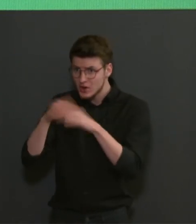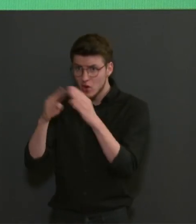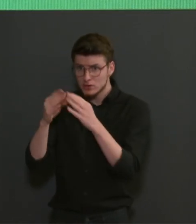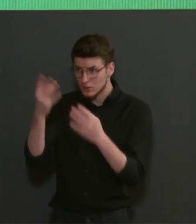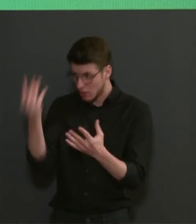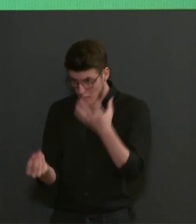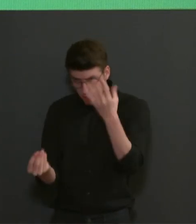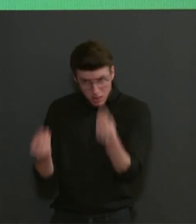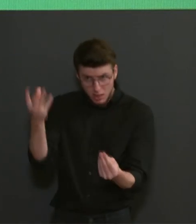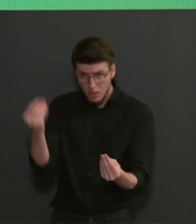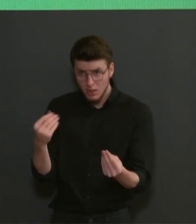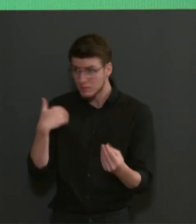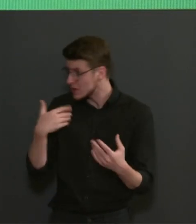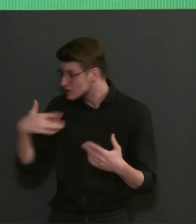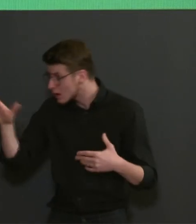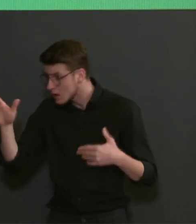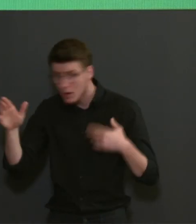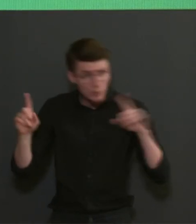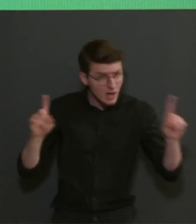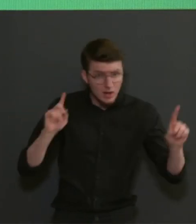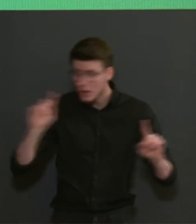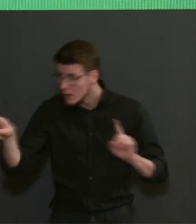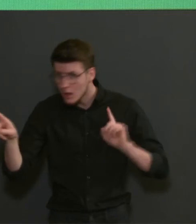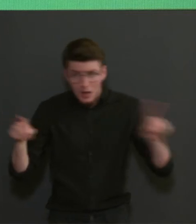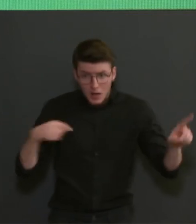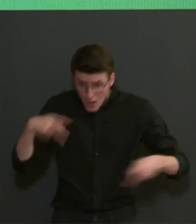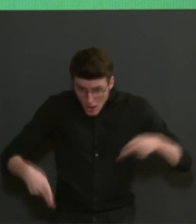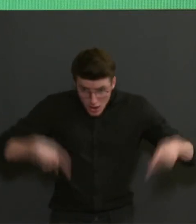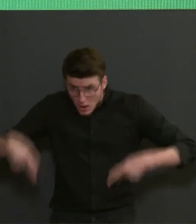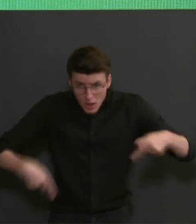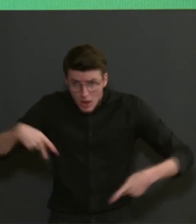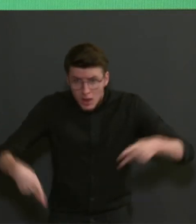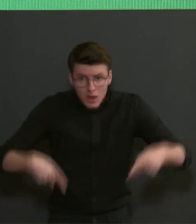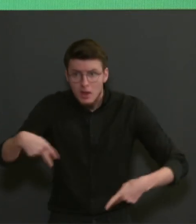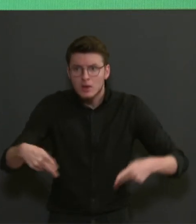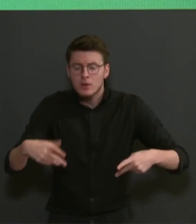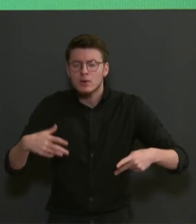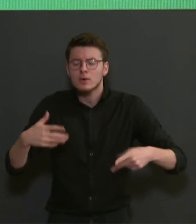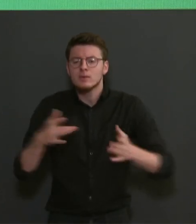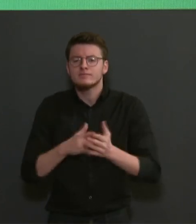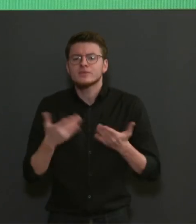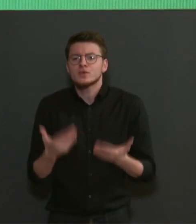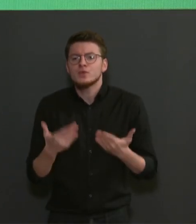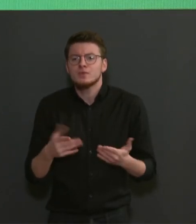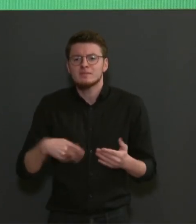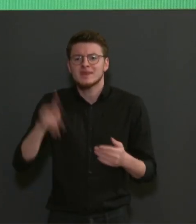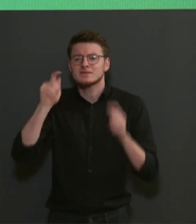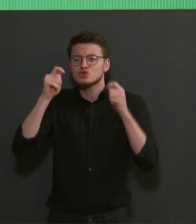uitvalt. Veel studenten werken daarom nu als vrijwilliger